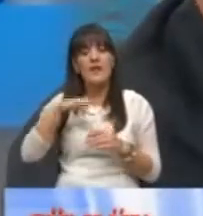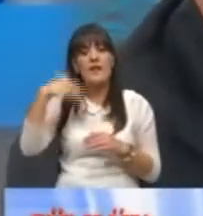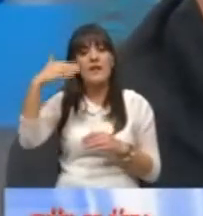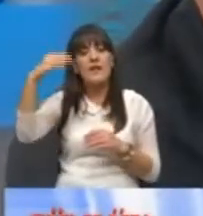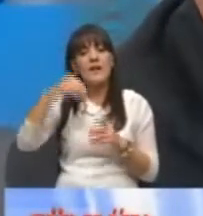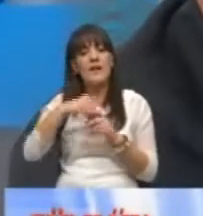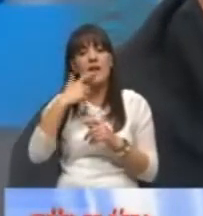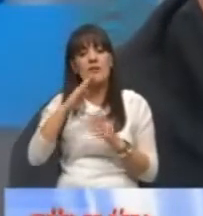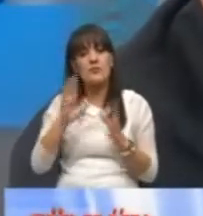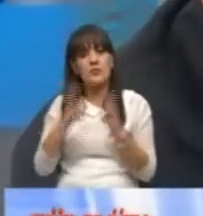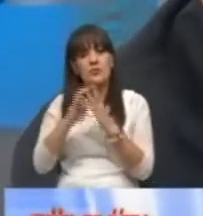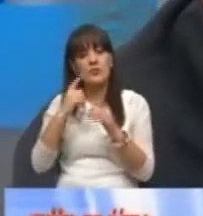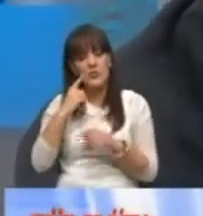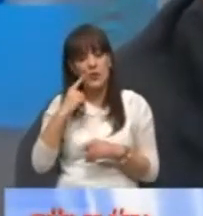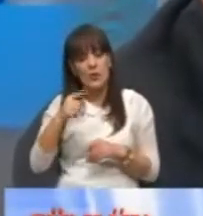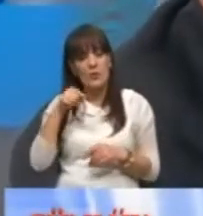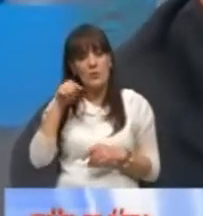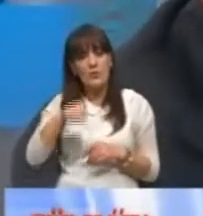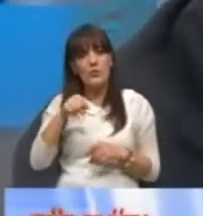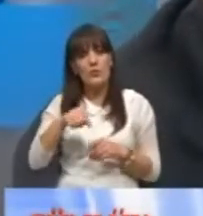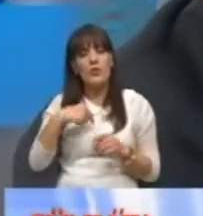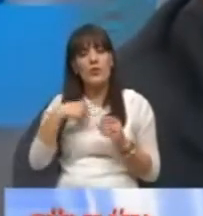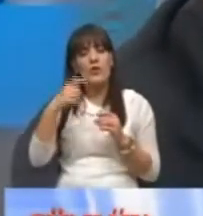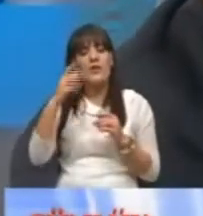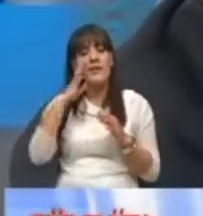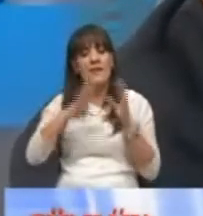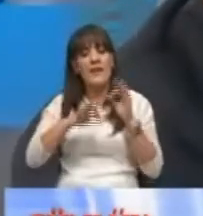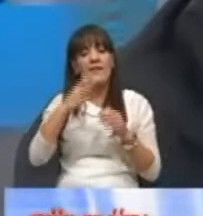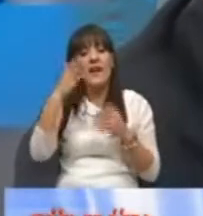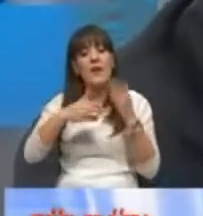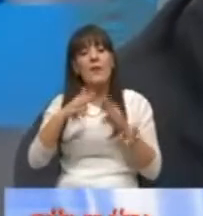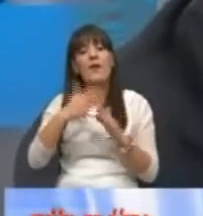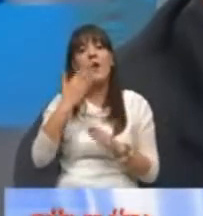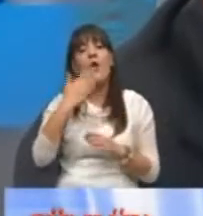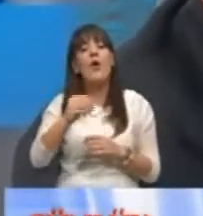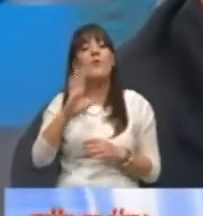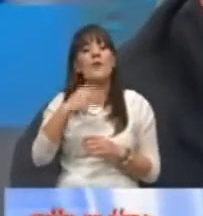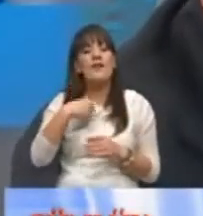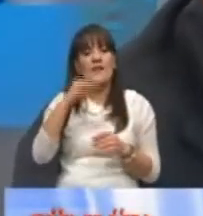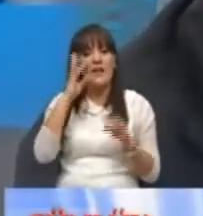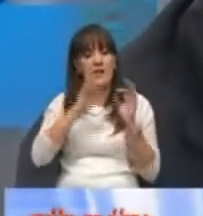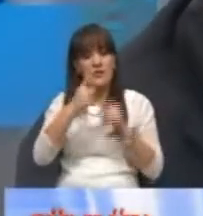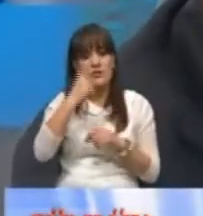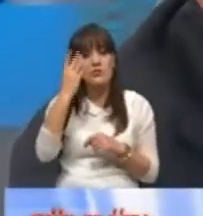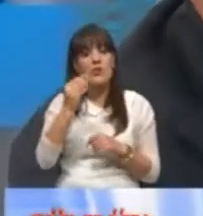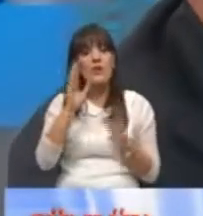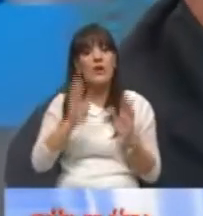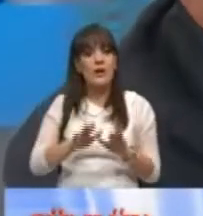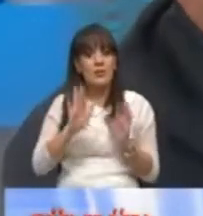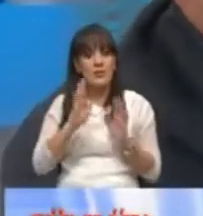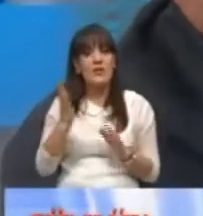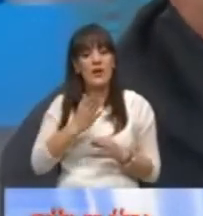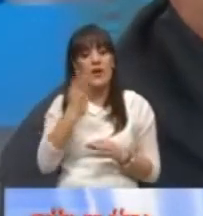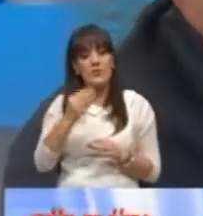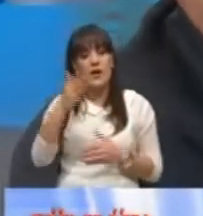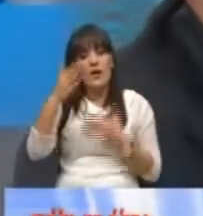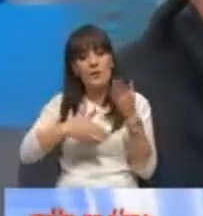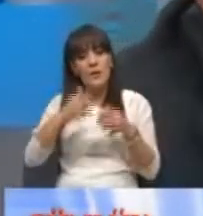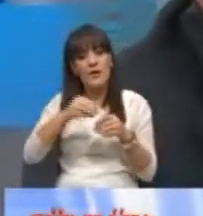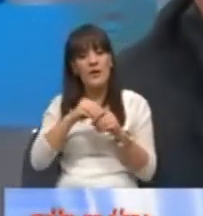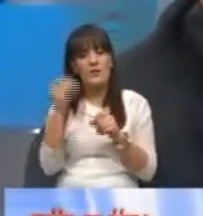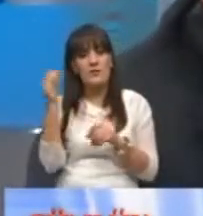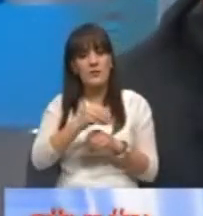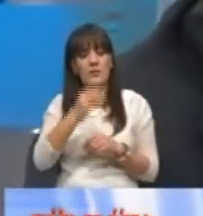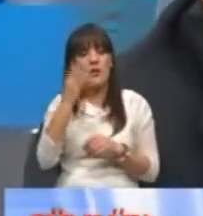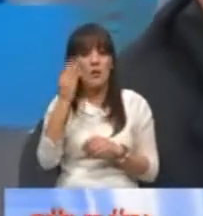grubuna doğru bu konservatif tedavi, yani cerrahi dışı tedavi şansı çok kalmıyor. Daha çok cerrahi tedaviye